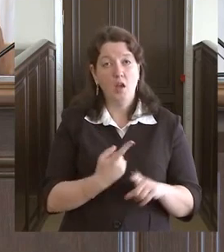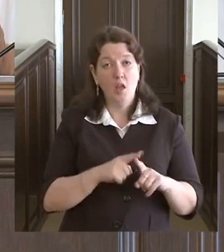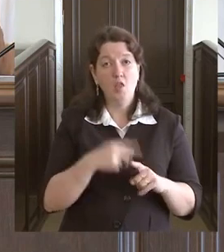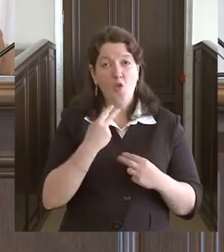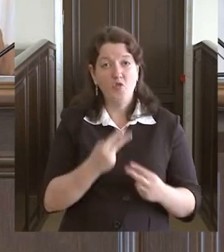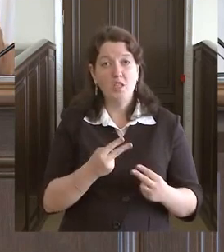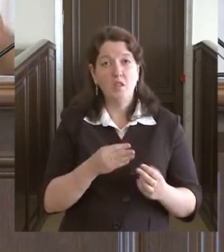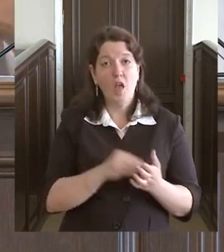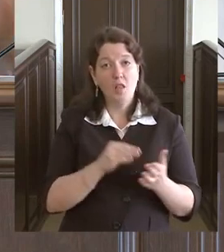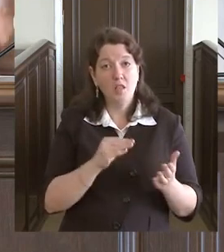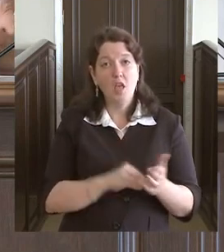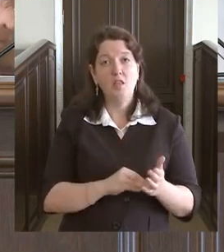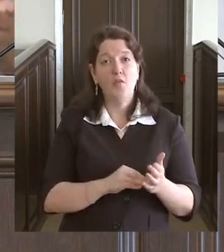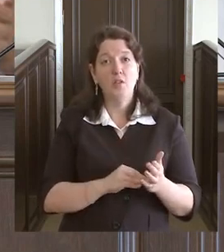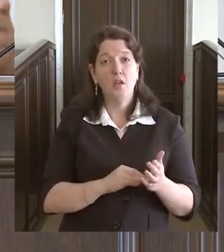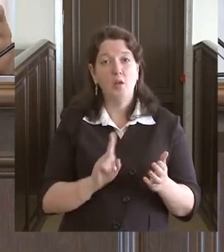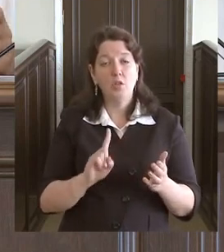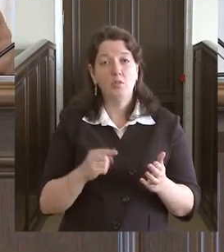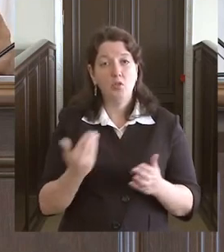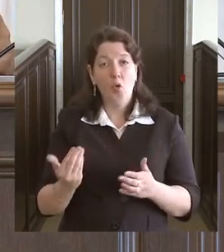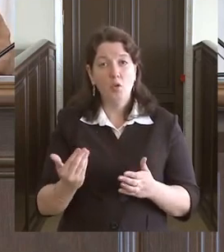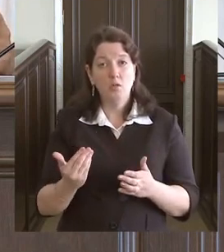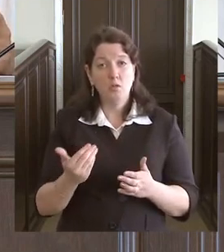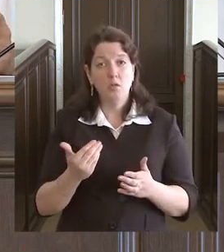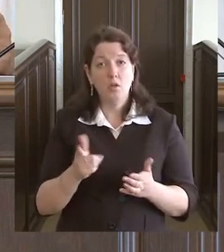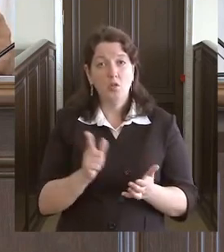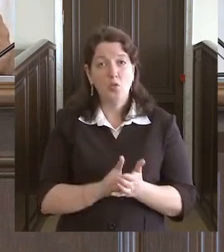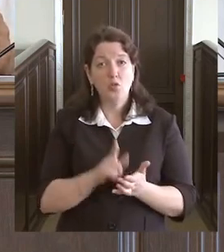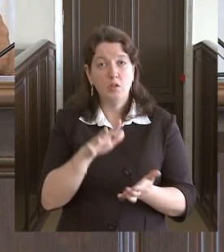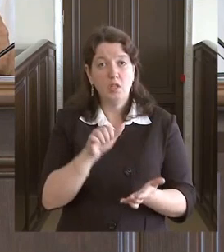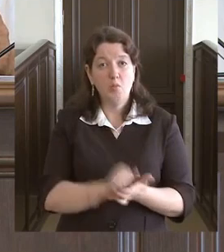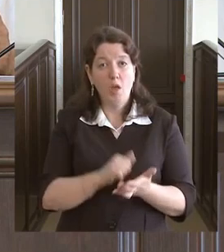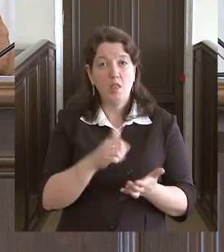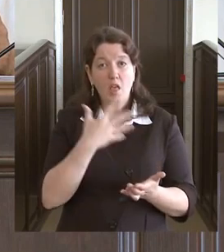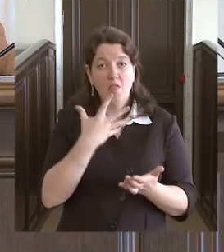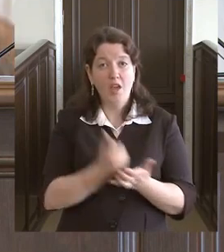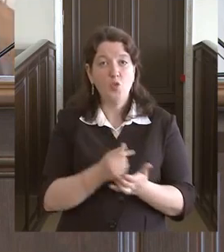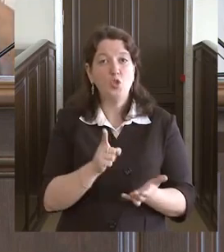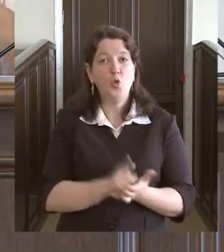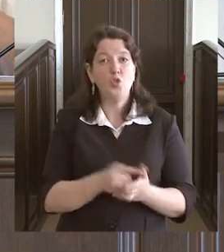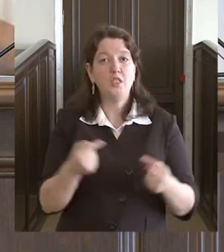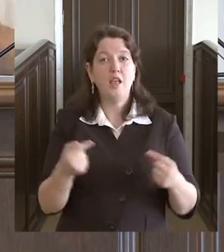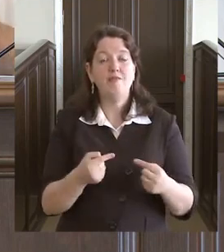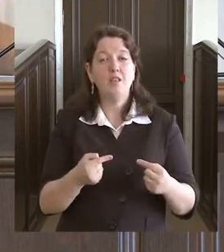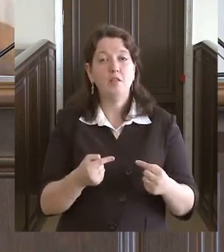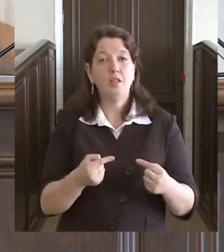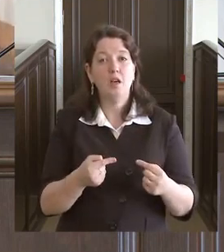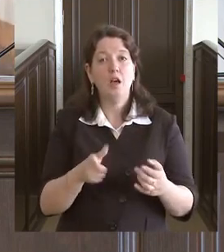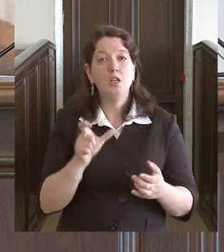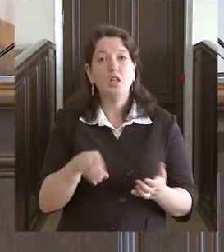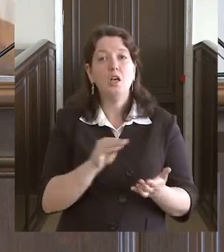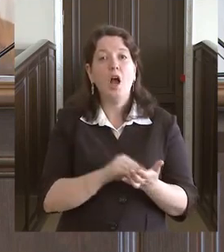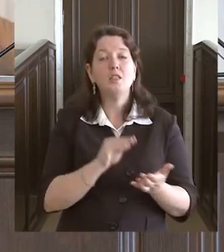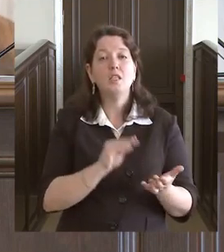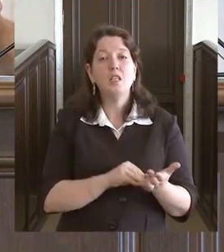констатировать почему потому что я обязан чтобы дело шло нормально слышно оцениваю а